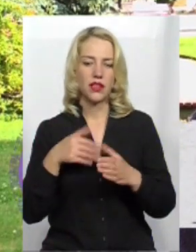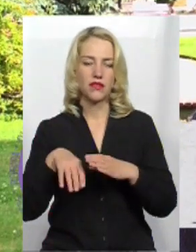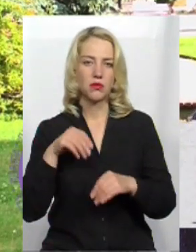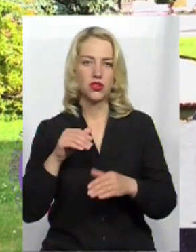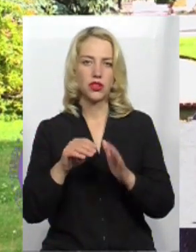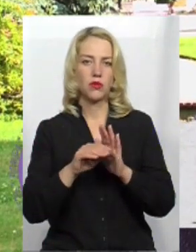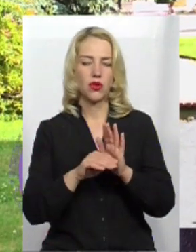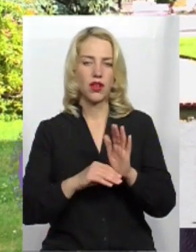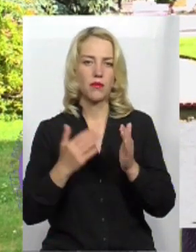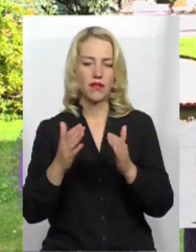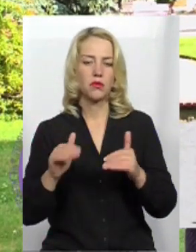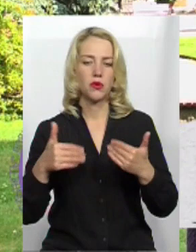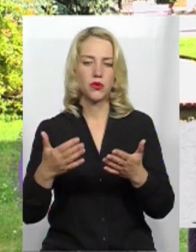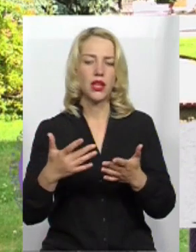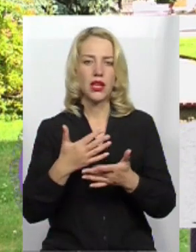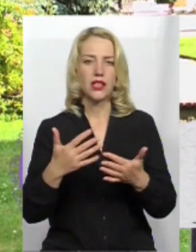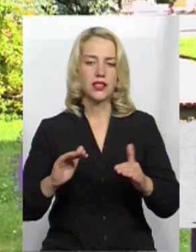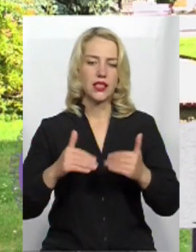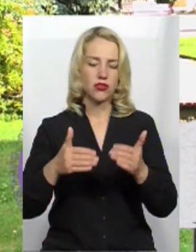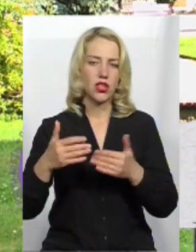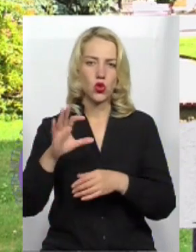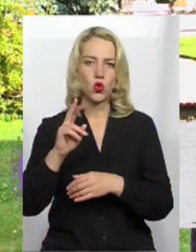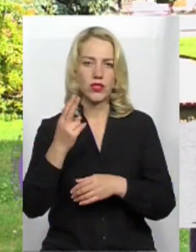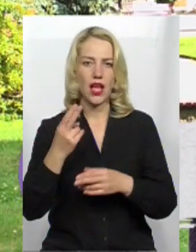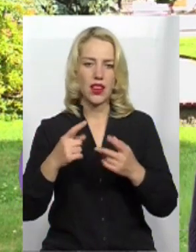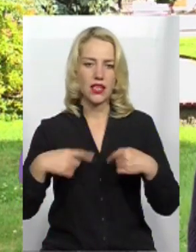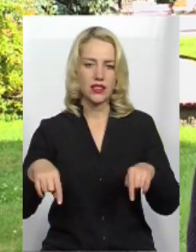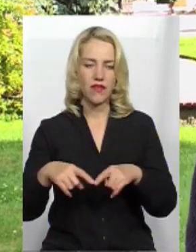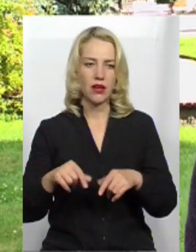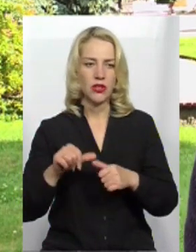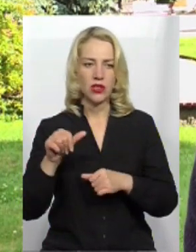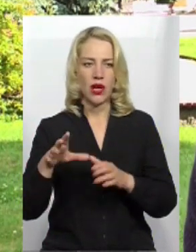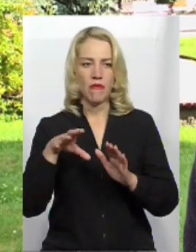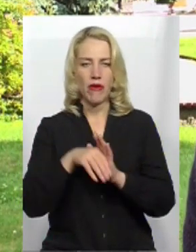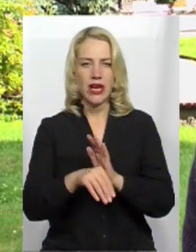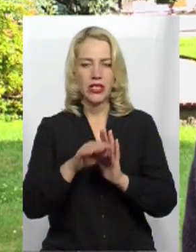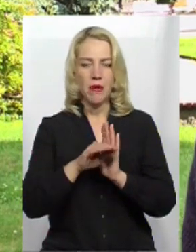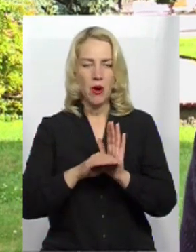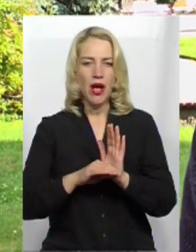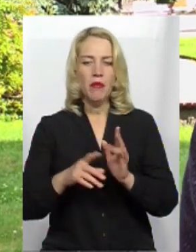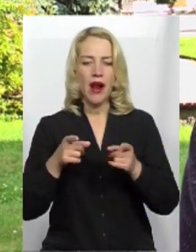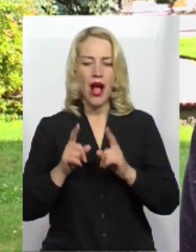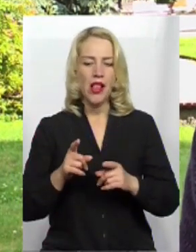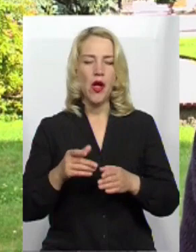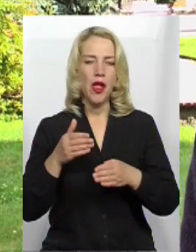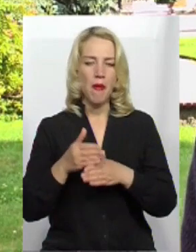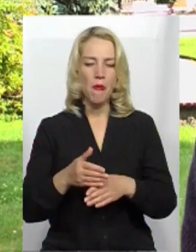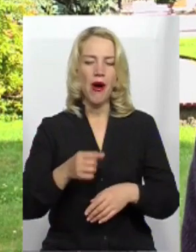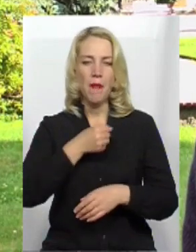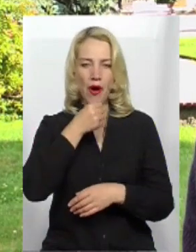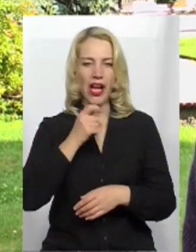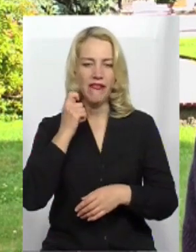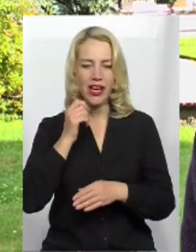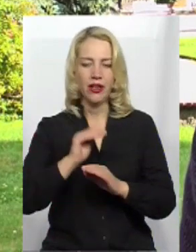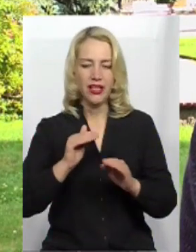програмі ви пропонуєте безліч ініціатив в соціальній сфері. Зокрема, цитую, впровадження програм реальної допомоги людям похилого віку, дітям,